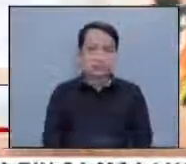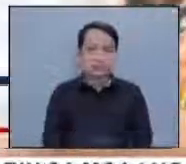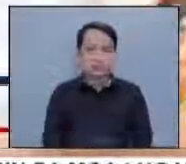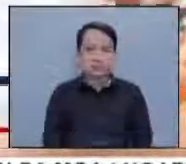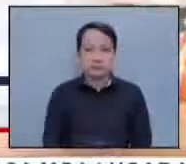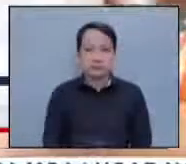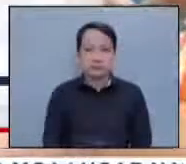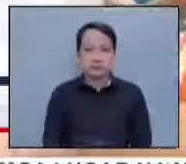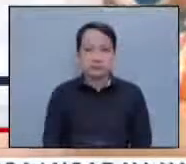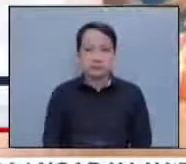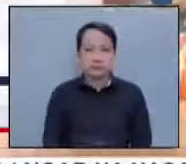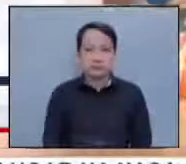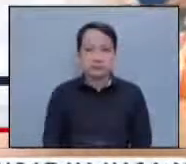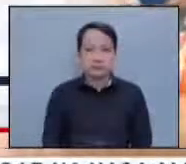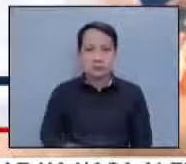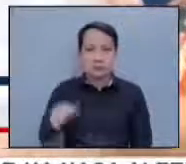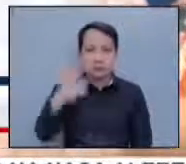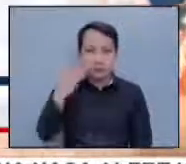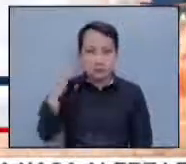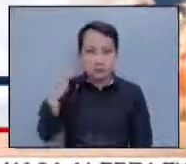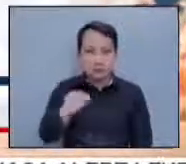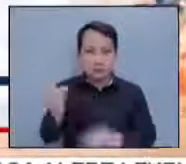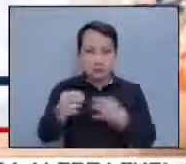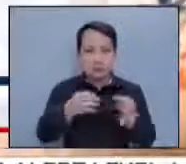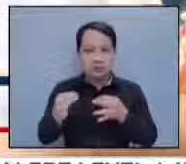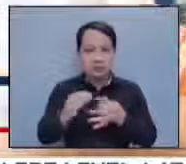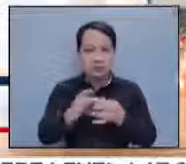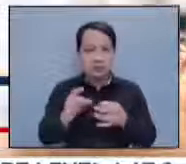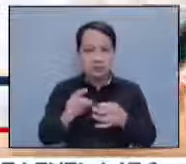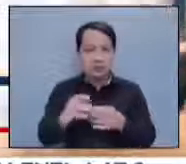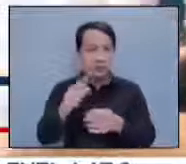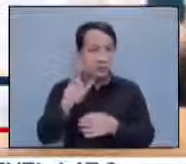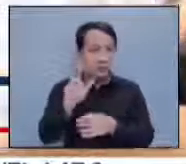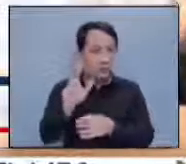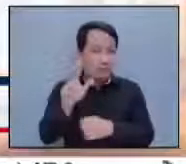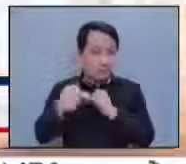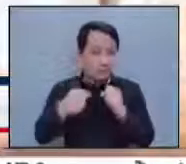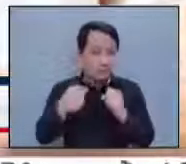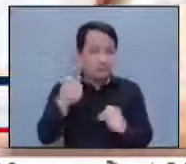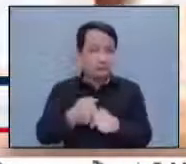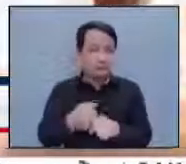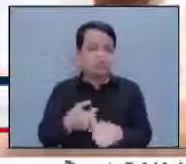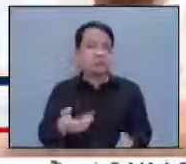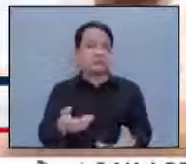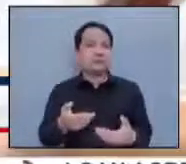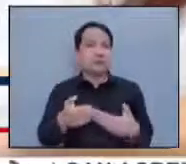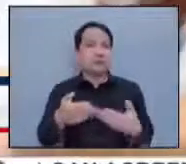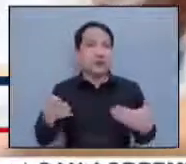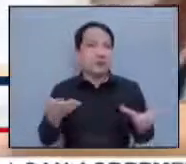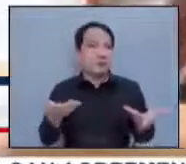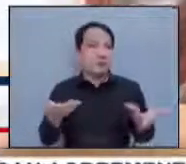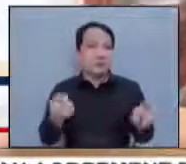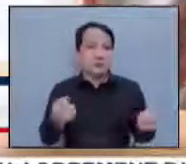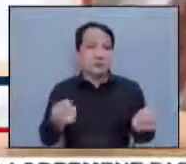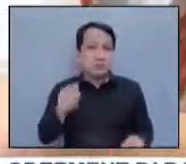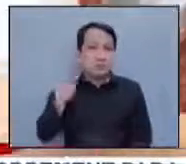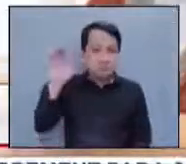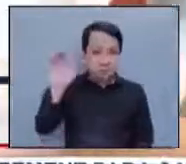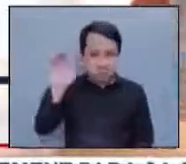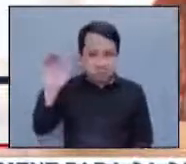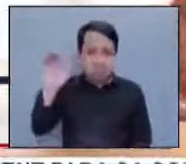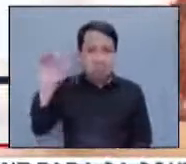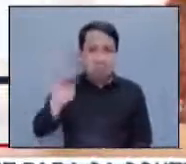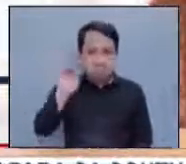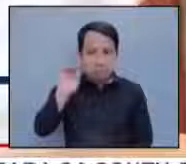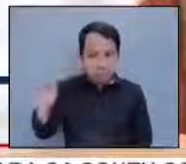Napahiya sila doon sa kanilang narrative na for more than 30 years ay wala silang ginawa kundi tuligsain, siraan,